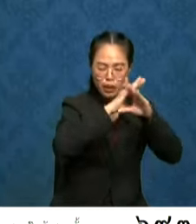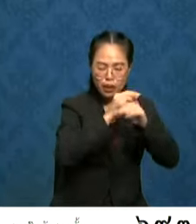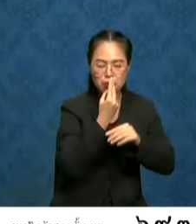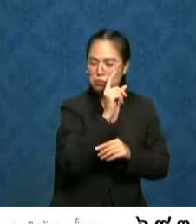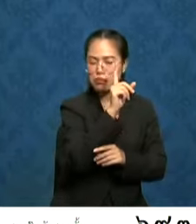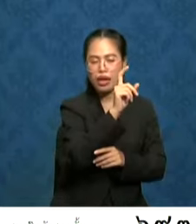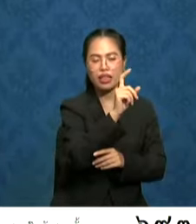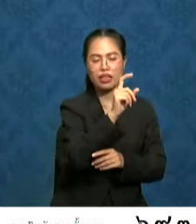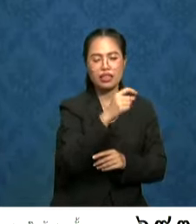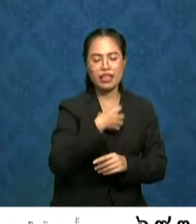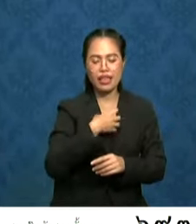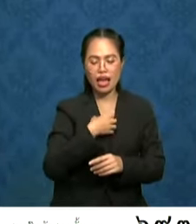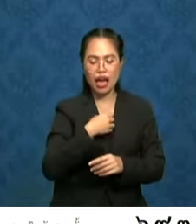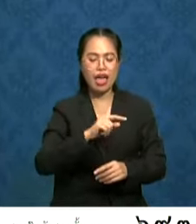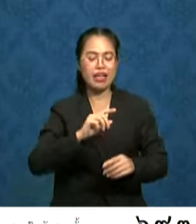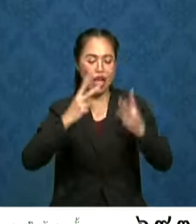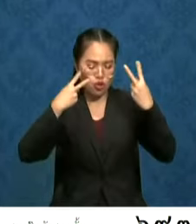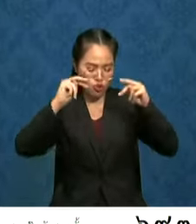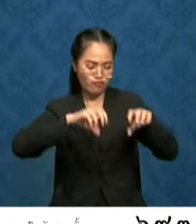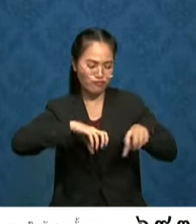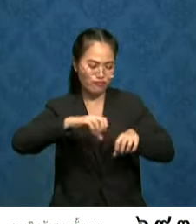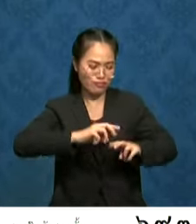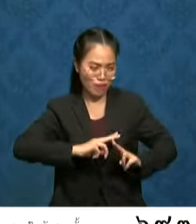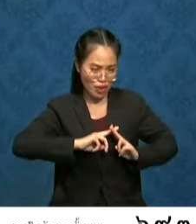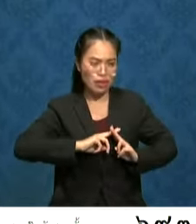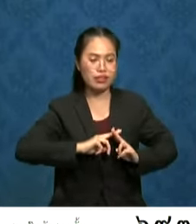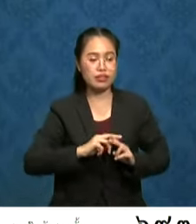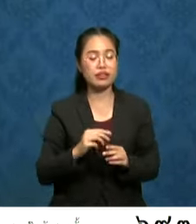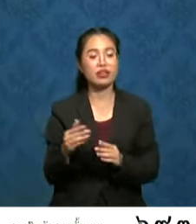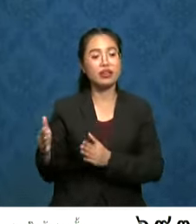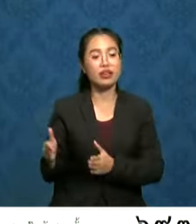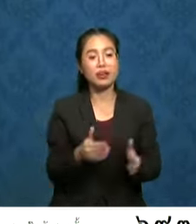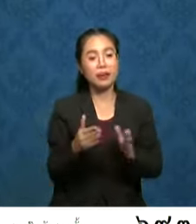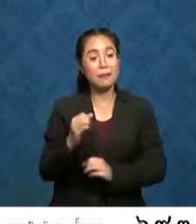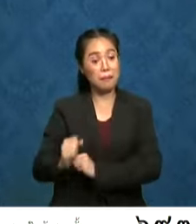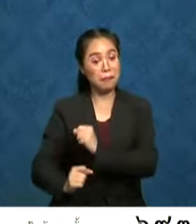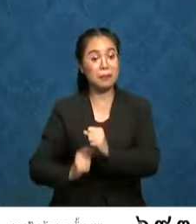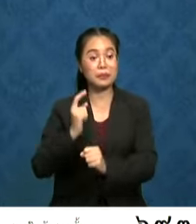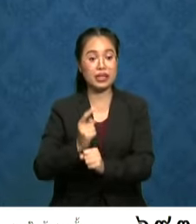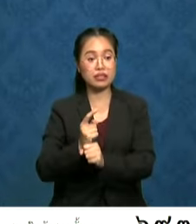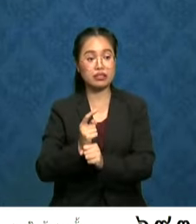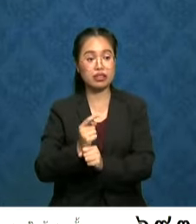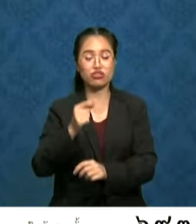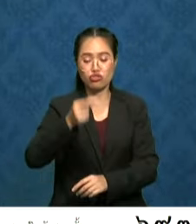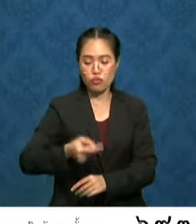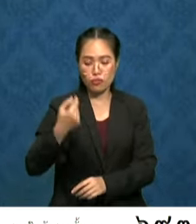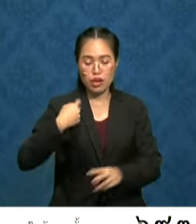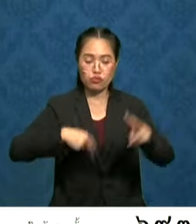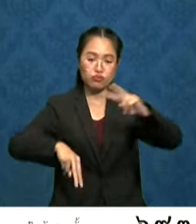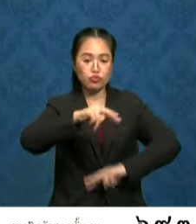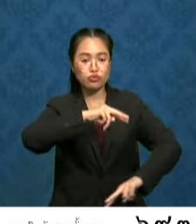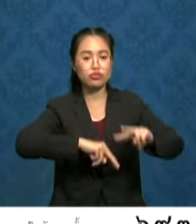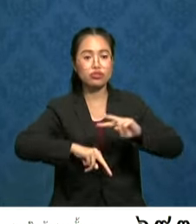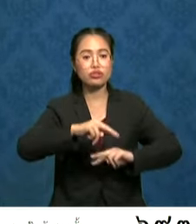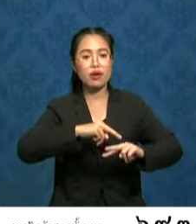นะคะถัดมาค่ะตามธรรมเนียมนะคะต้องมีการตรวจการบ้าน 1ปีนะคะซึ่งมันเกี่ยวข้องนะคะไม่ใช่ไม่เกี่ยวข้องกับการแถลง